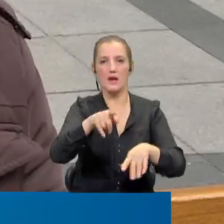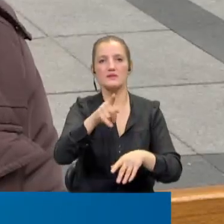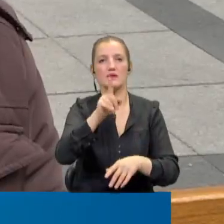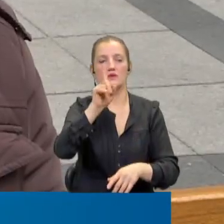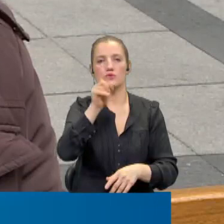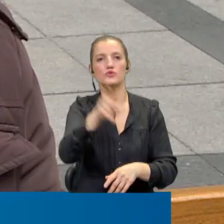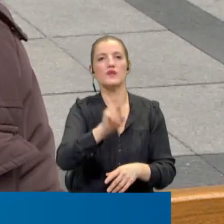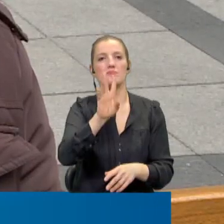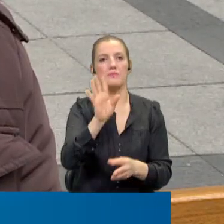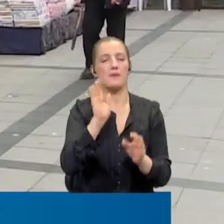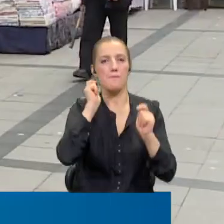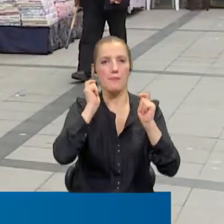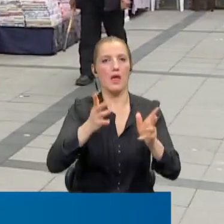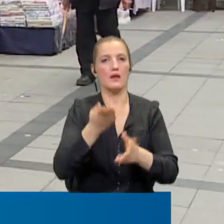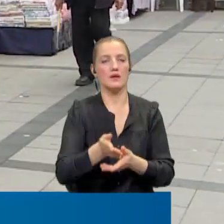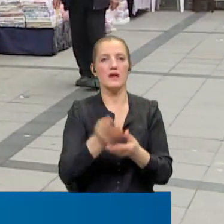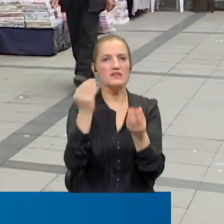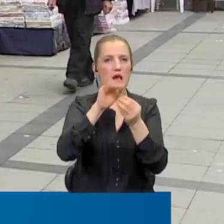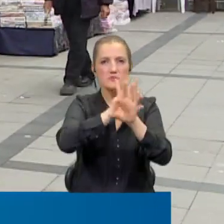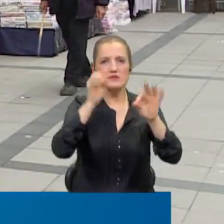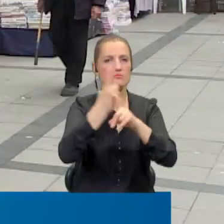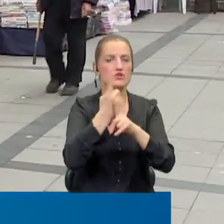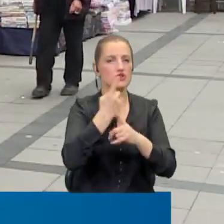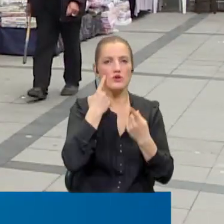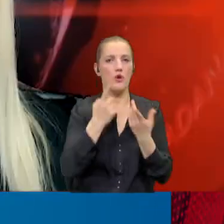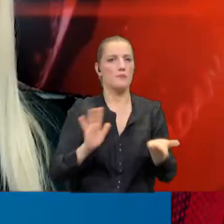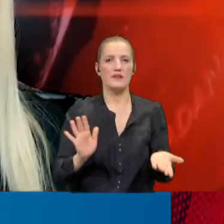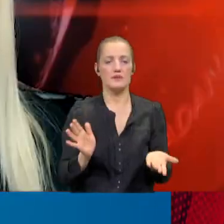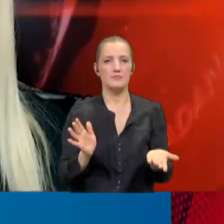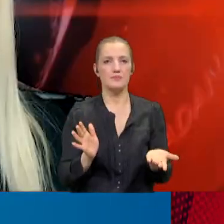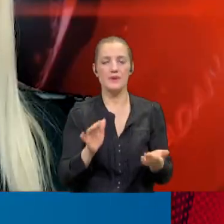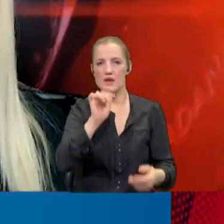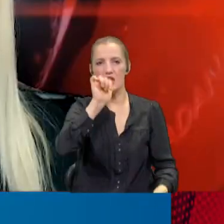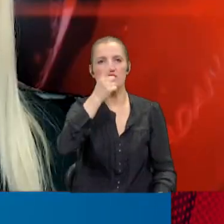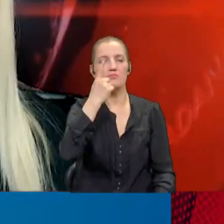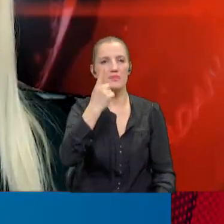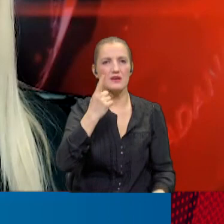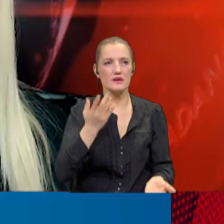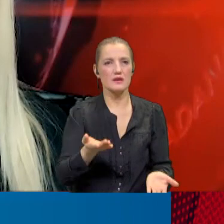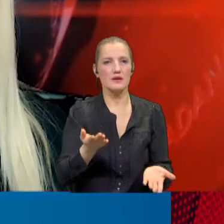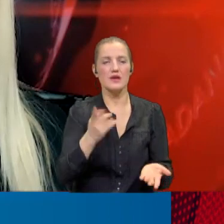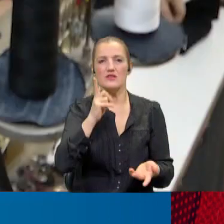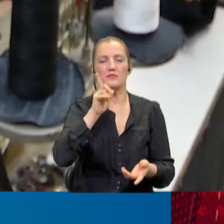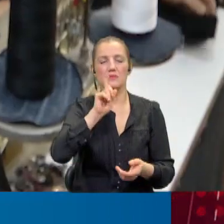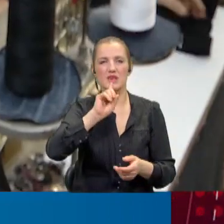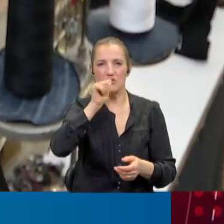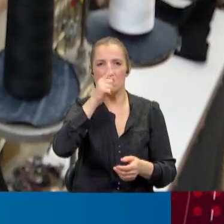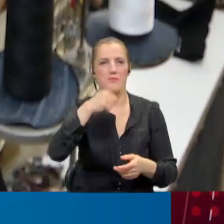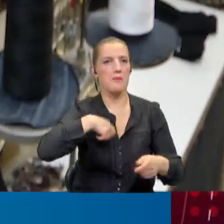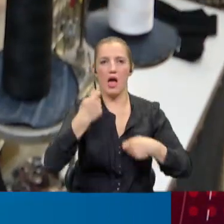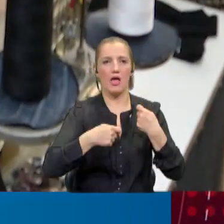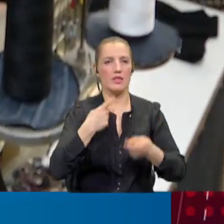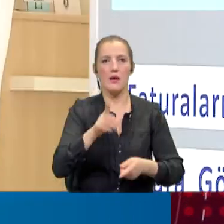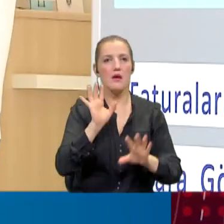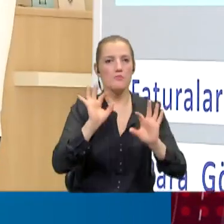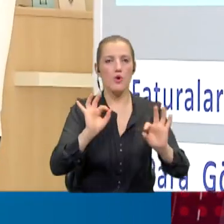zam bu taka kültürüne basılmalı Samsung bir şey görmedik ki bugün de görelim ya hiçbir gerekçe Ama hiçbir gerekçe